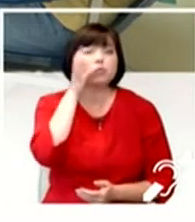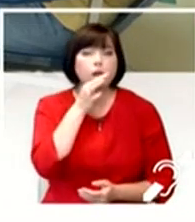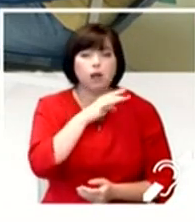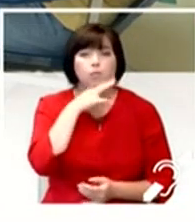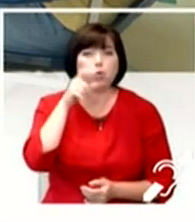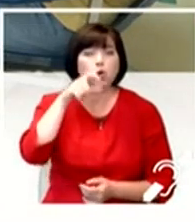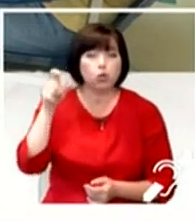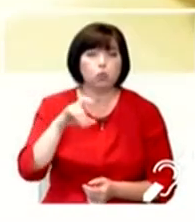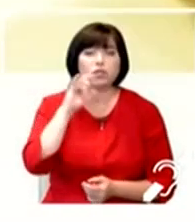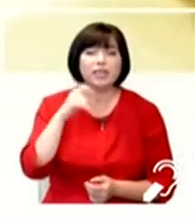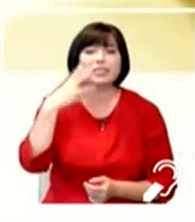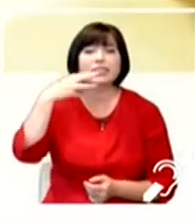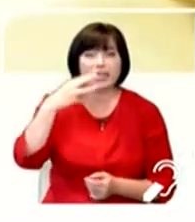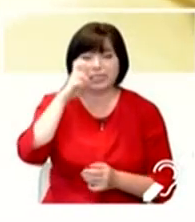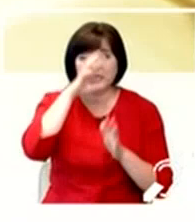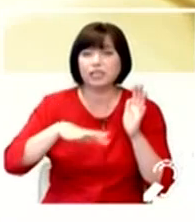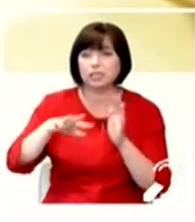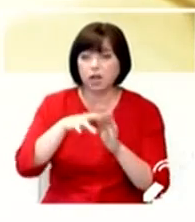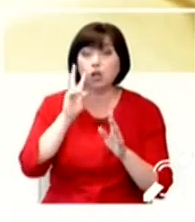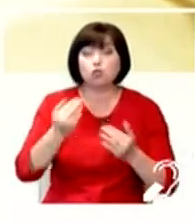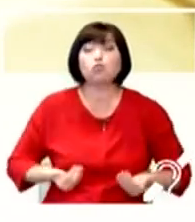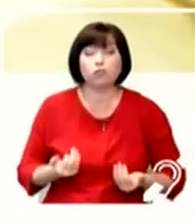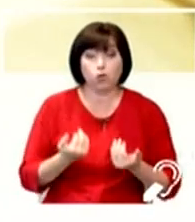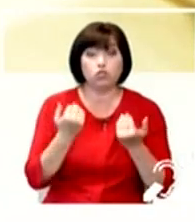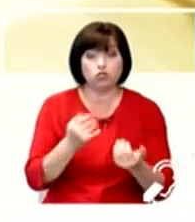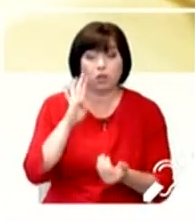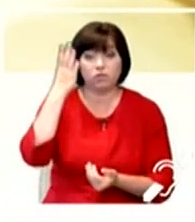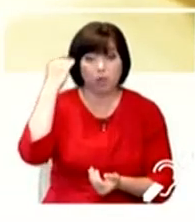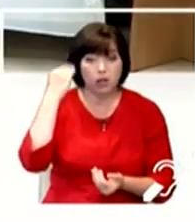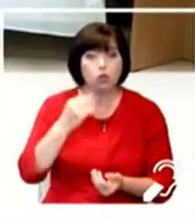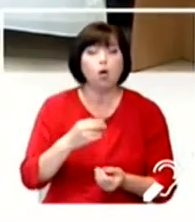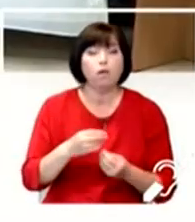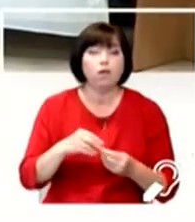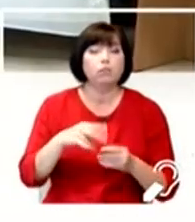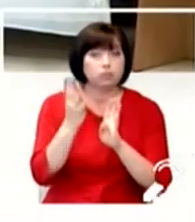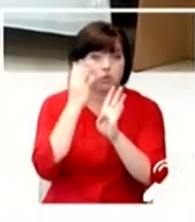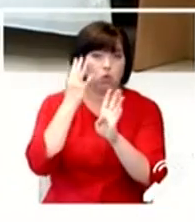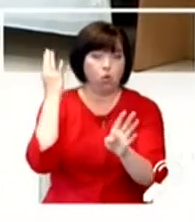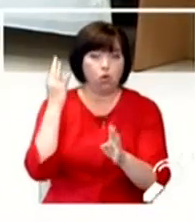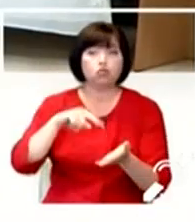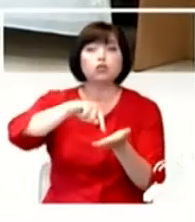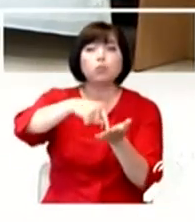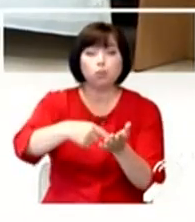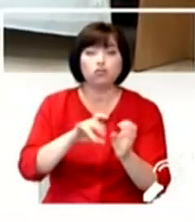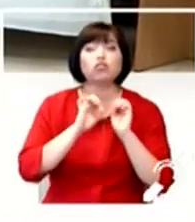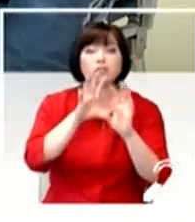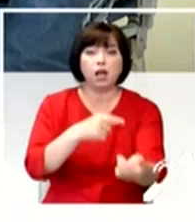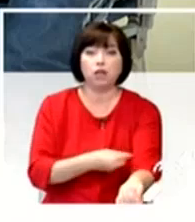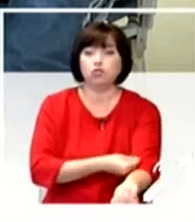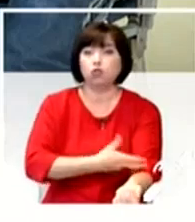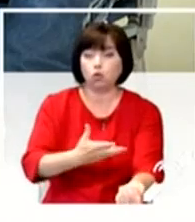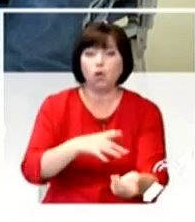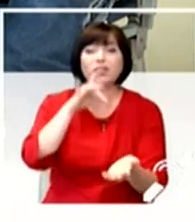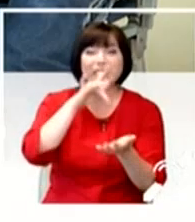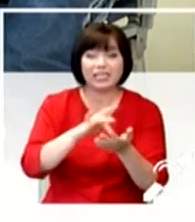zeci de cetățeni din peste 30 de țări Stabiliți în prezent în Republica Moldova a făcut coadă la punctele de colectare a sângelui de la